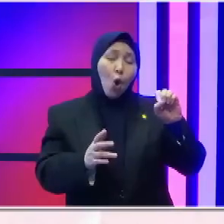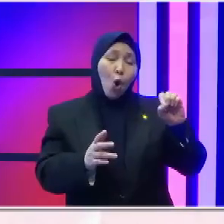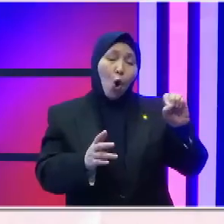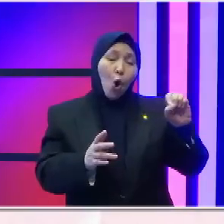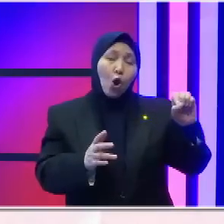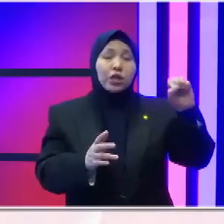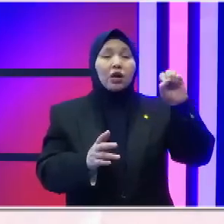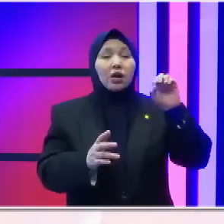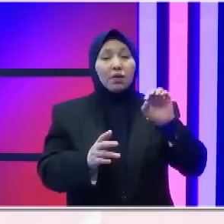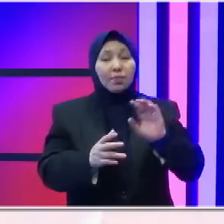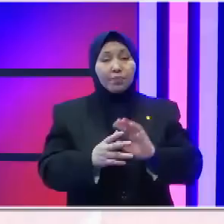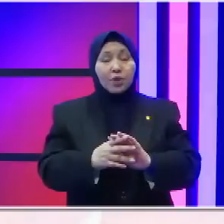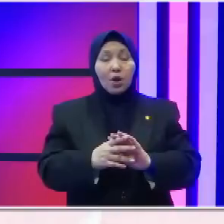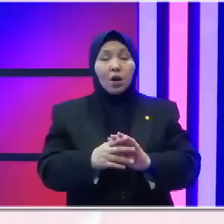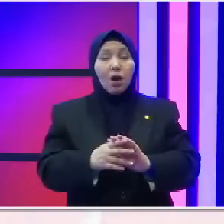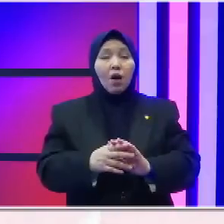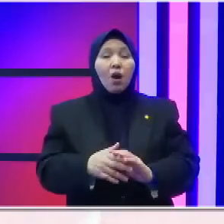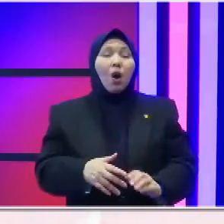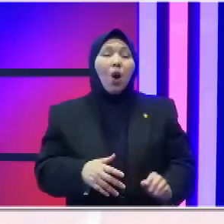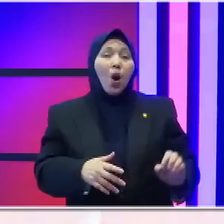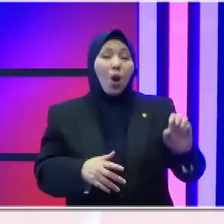Sad,